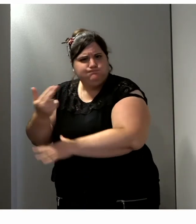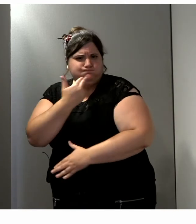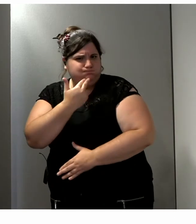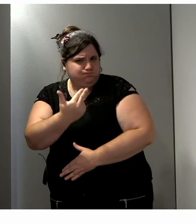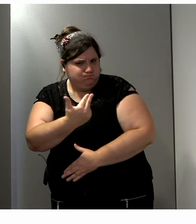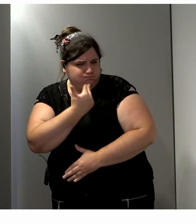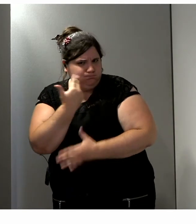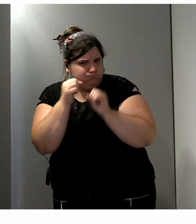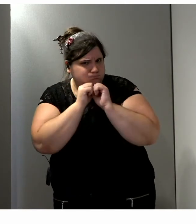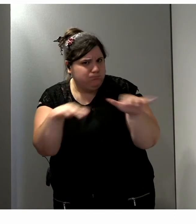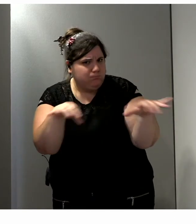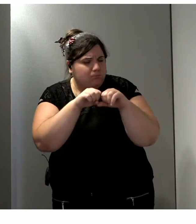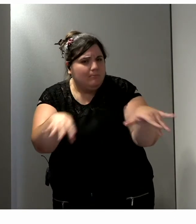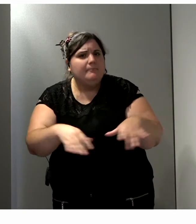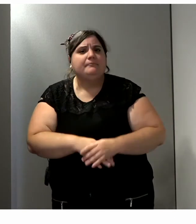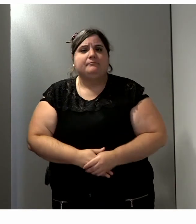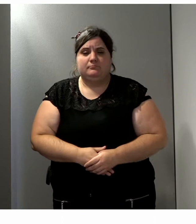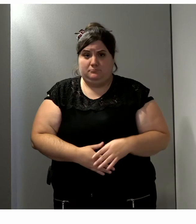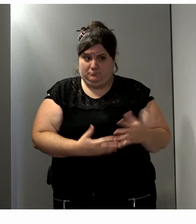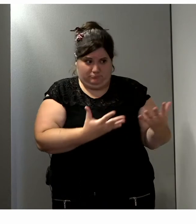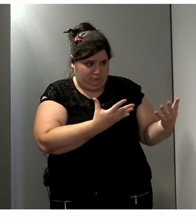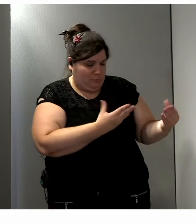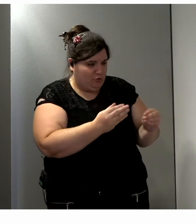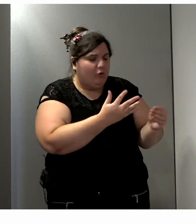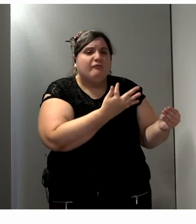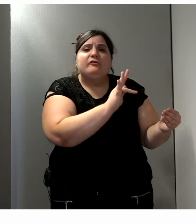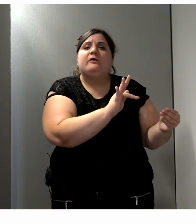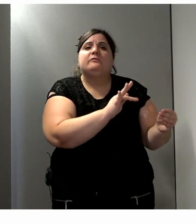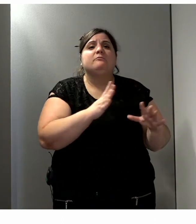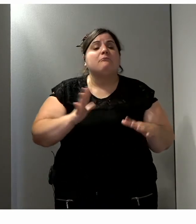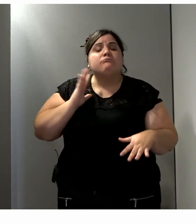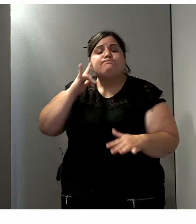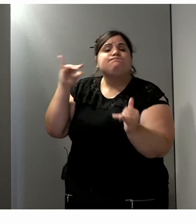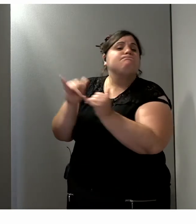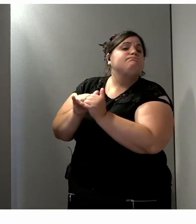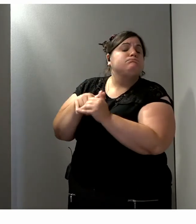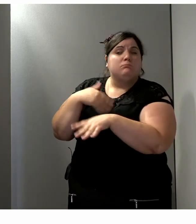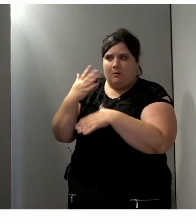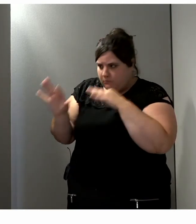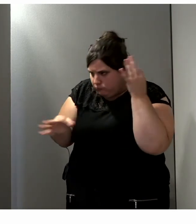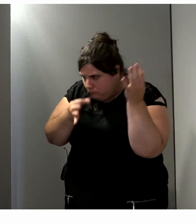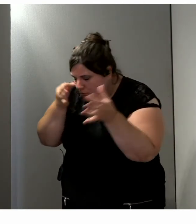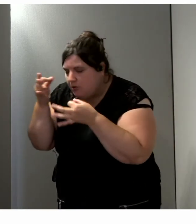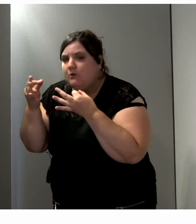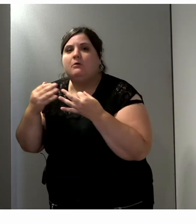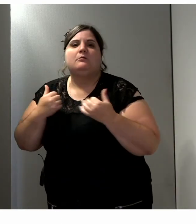crois qu'une partie des Français ont aussi découvert les Jeux paralympiques. Et ça, c'est un vrai succès pour la